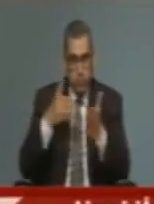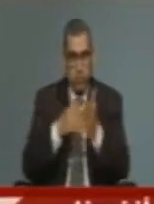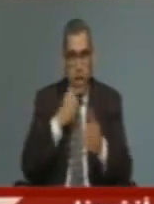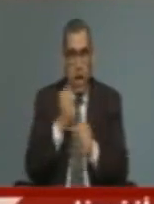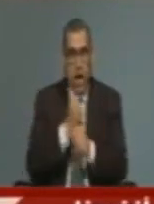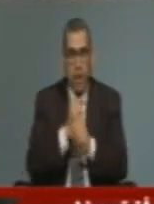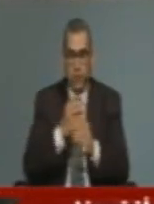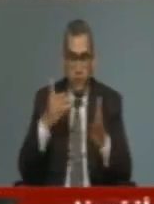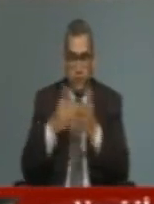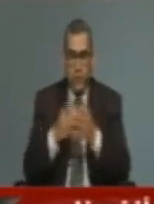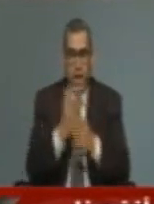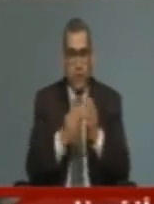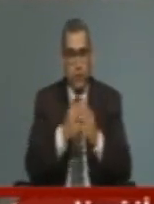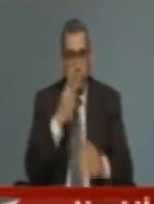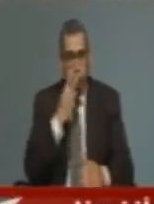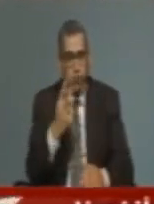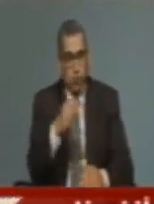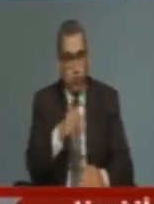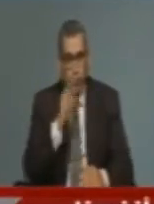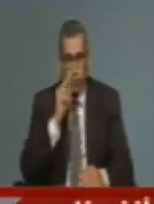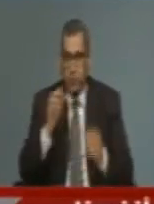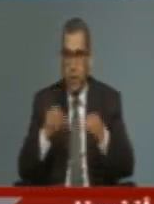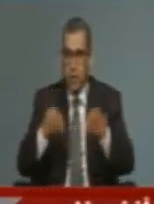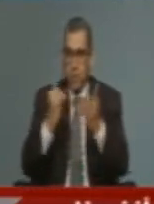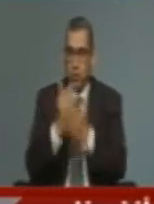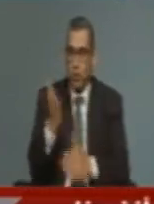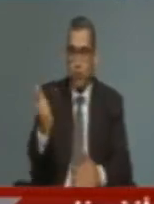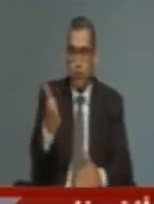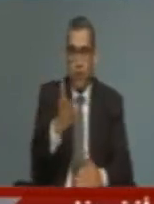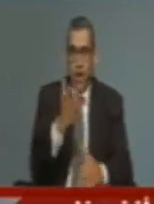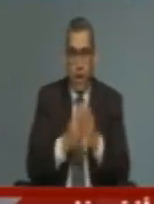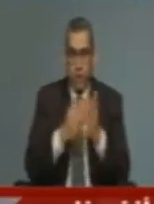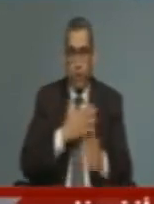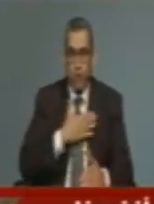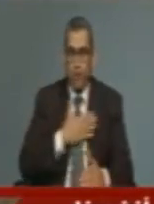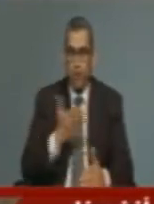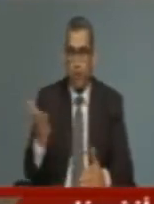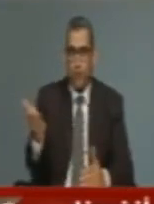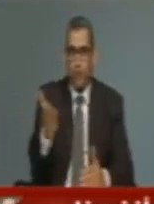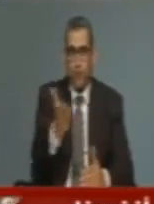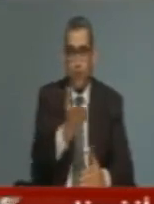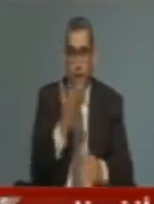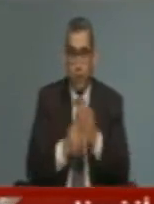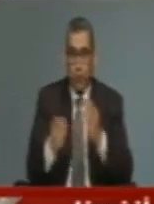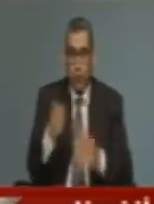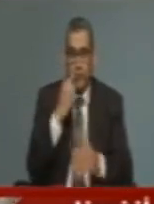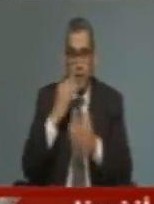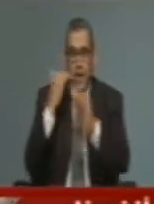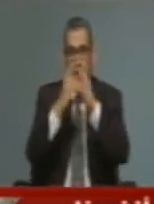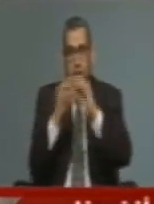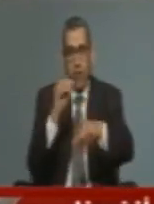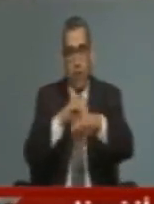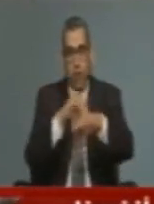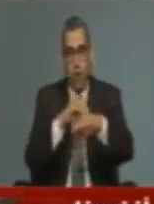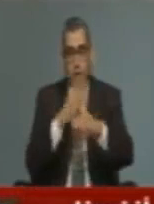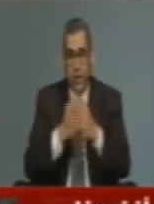مع اولاد حضرتك اللي انت شفتهم وهم داخلين. هم دول ولادنا يا فندم. طبعا طبعا ولادنا دول بيوصلوا رساله لحضرتك. الطفل ما